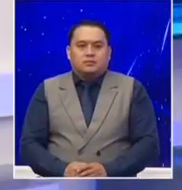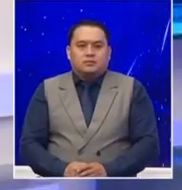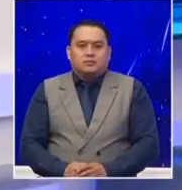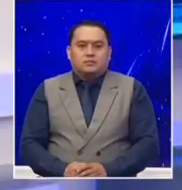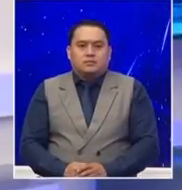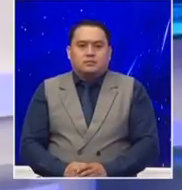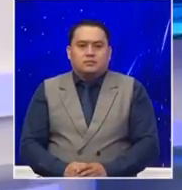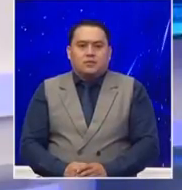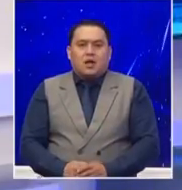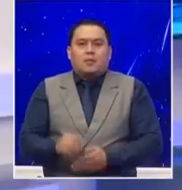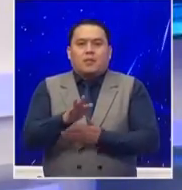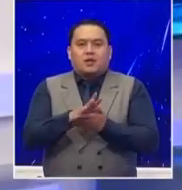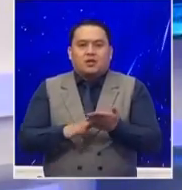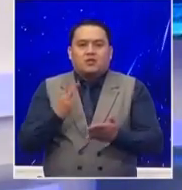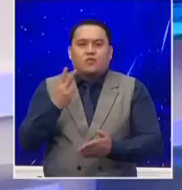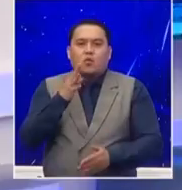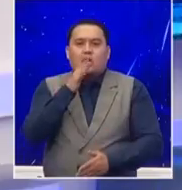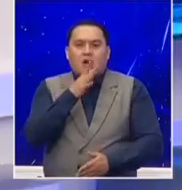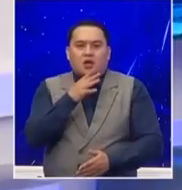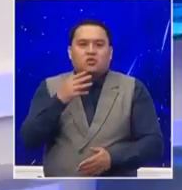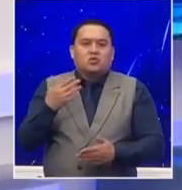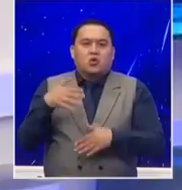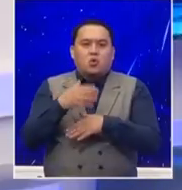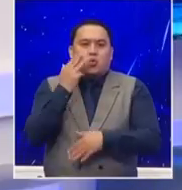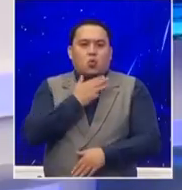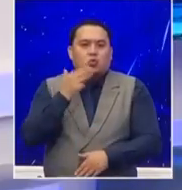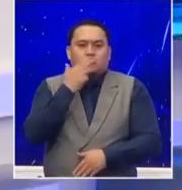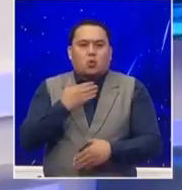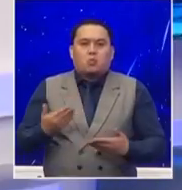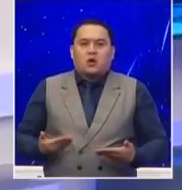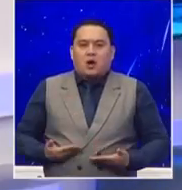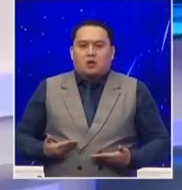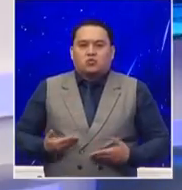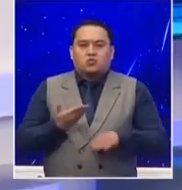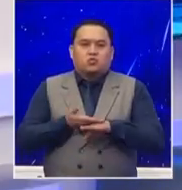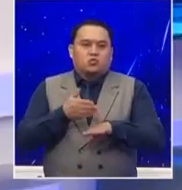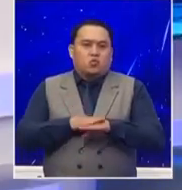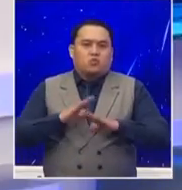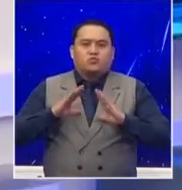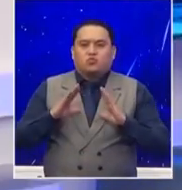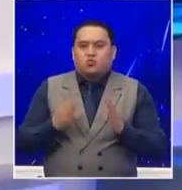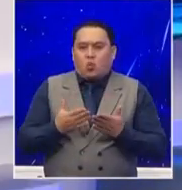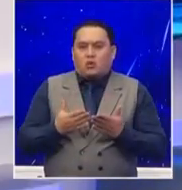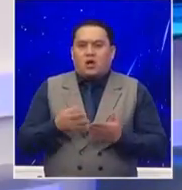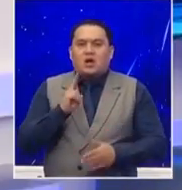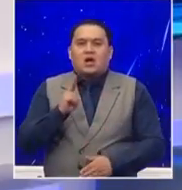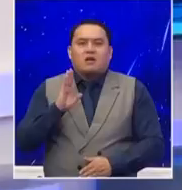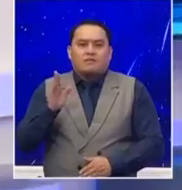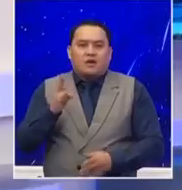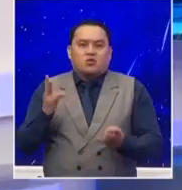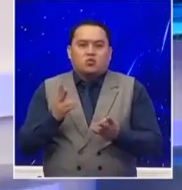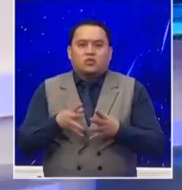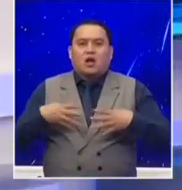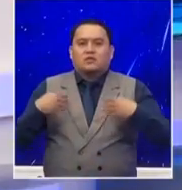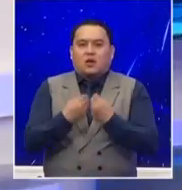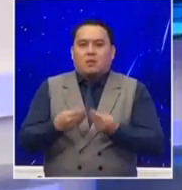Заложники ситуации. На протяжении 2 лет жители города Уштобе вынуждены проживать в критических условиях. И это при том, что квартиры нуждающимся